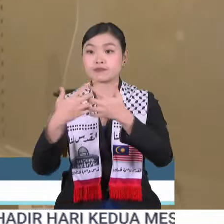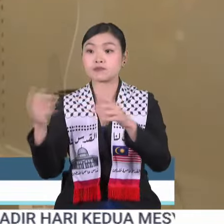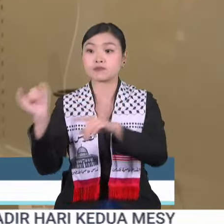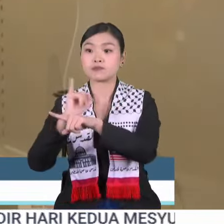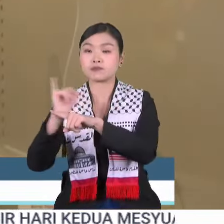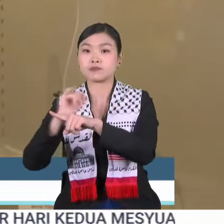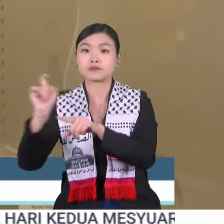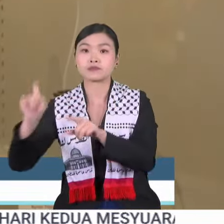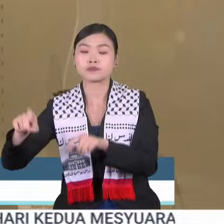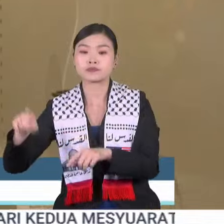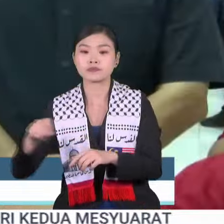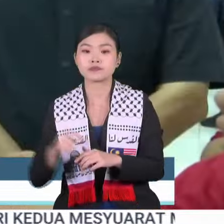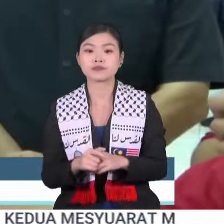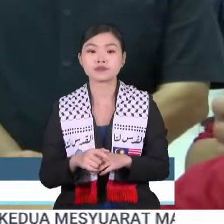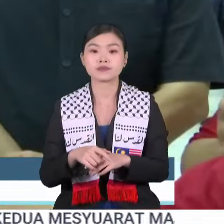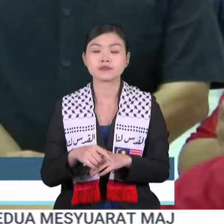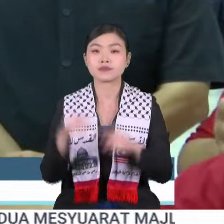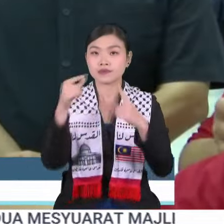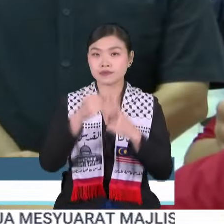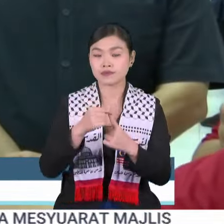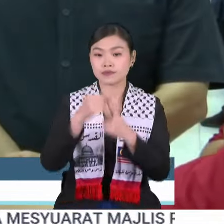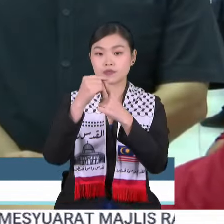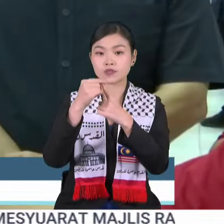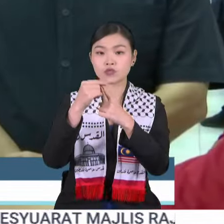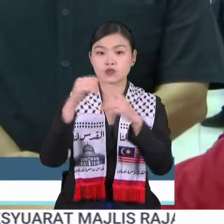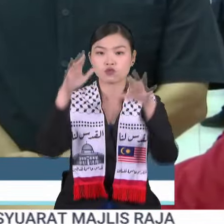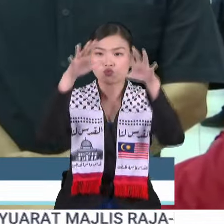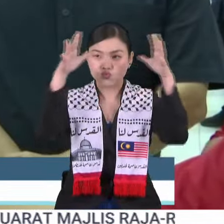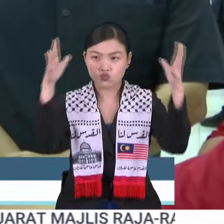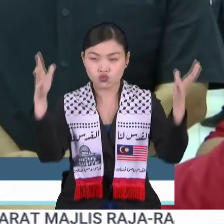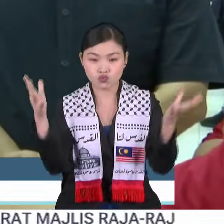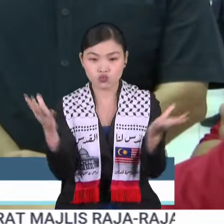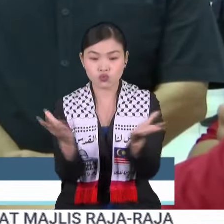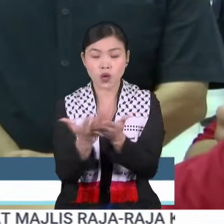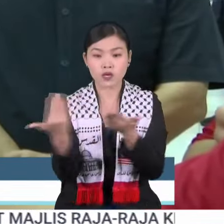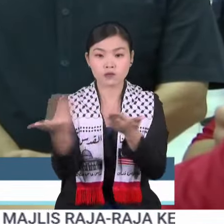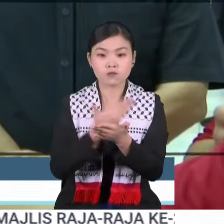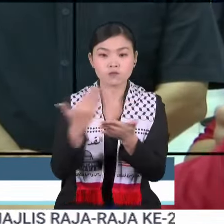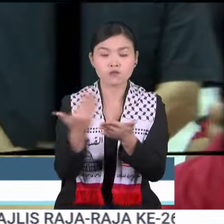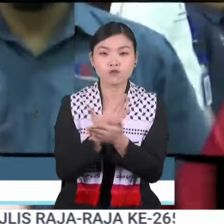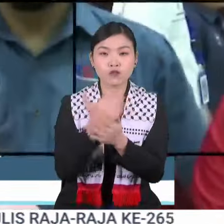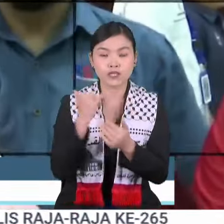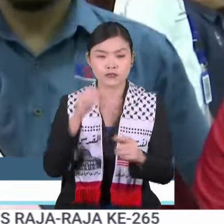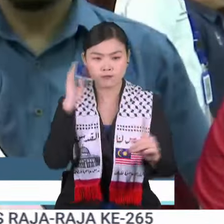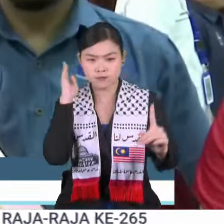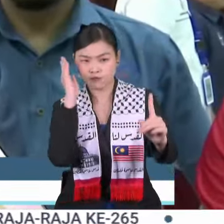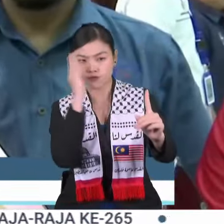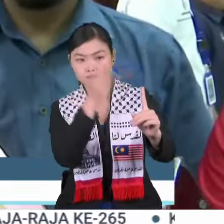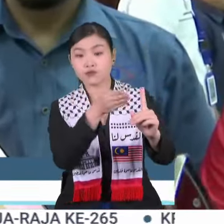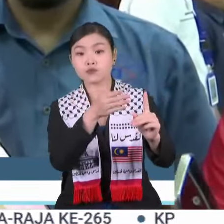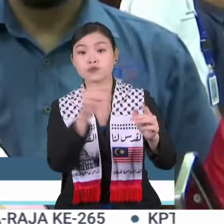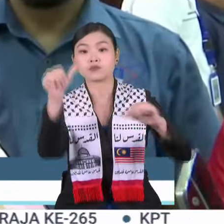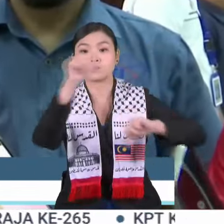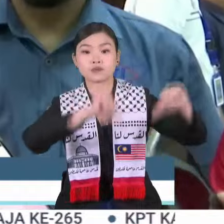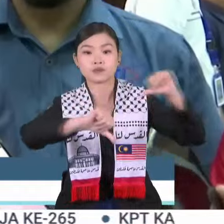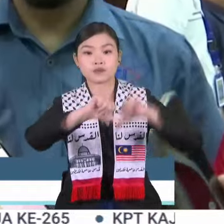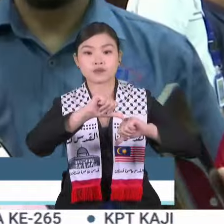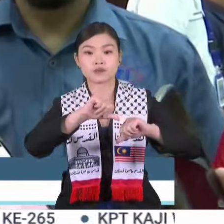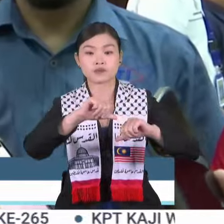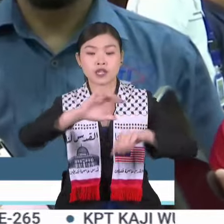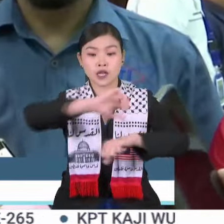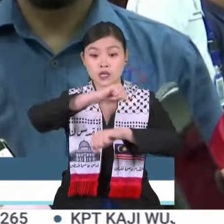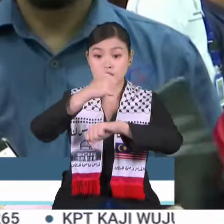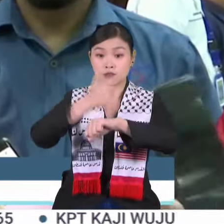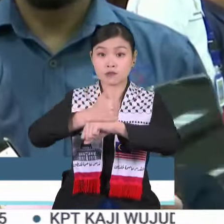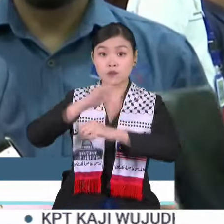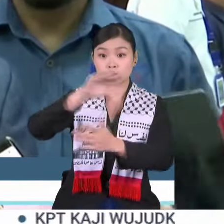dalam dunia yang semakin modern ini, yang semakin beralih kepada sains. Dengan wujudnya pusat